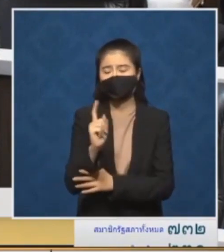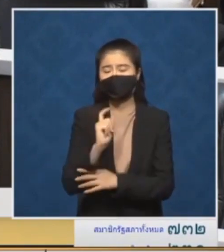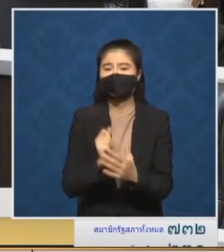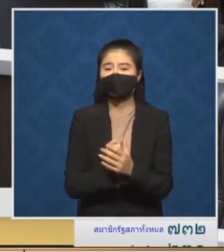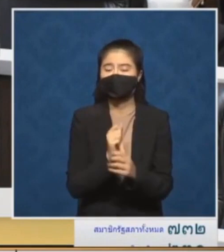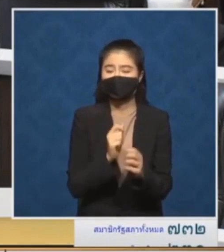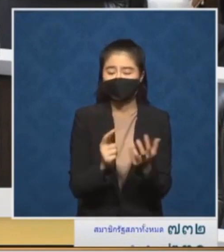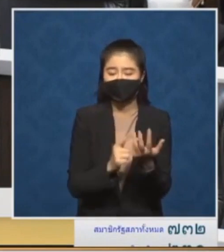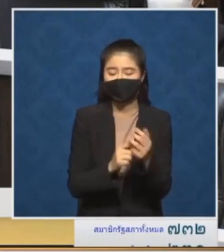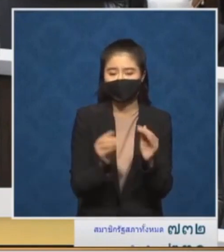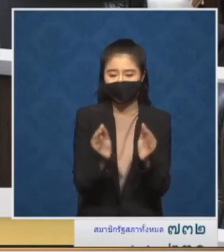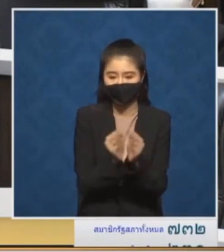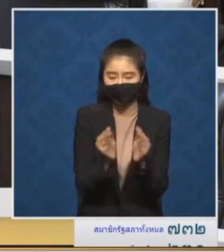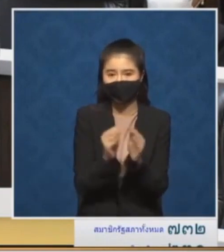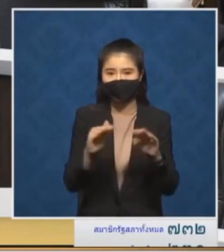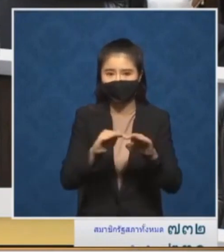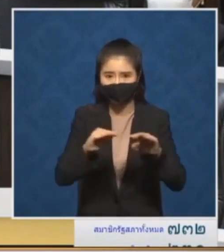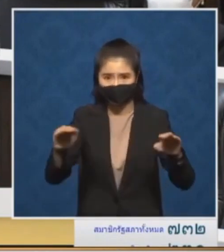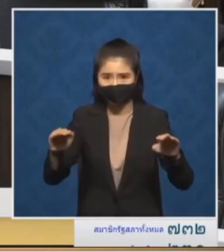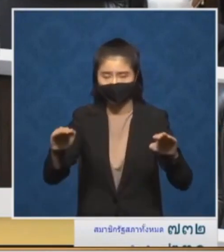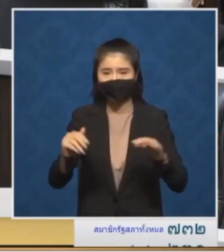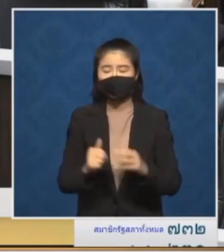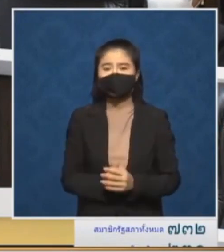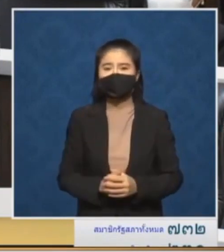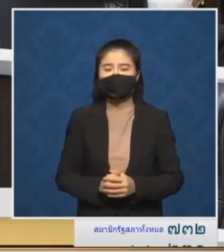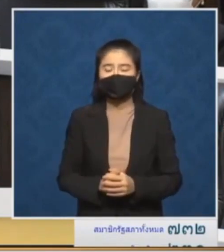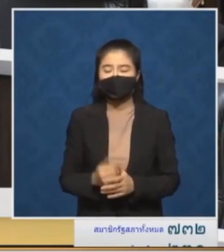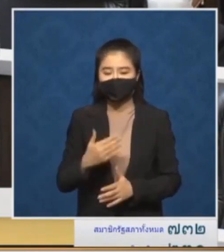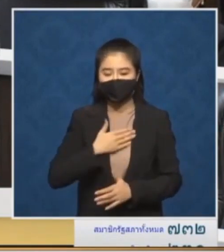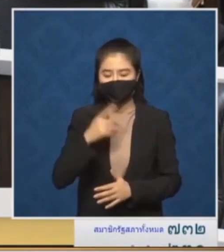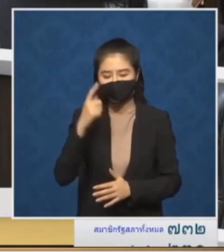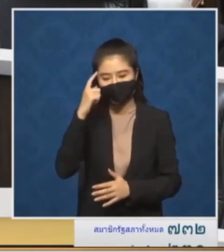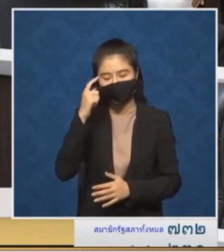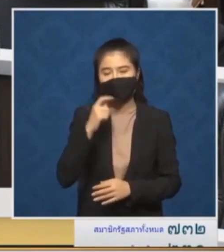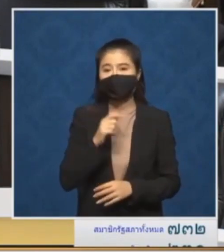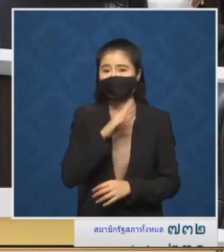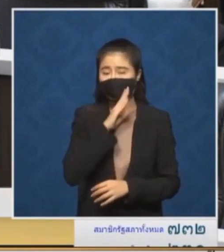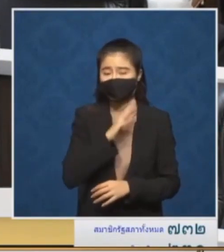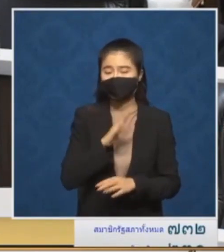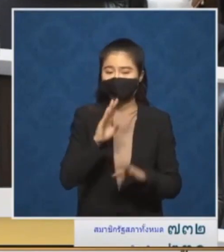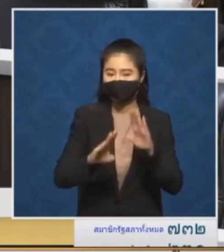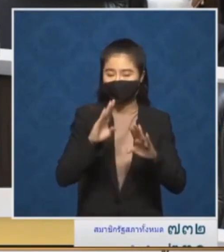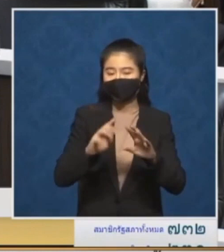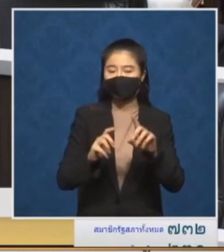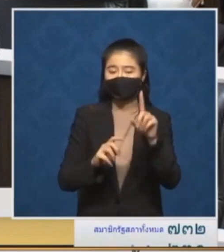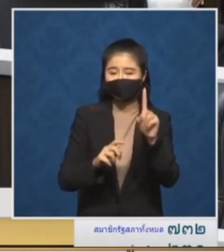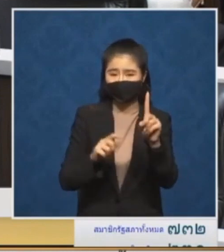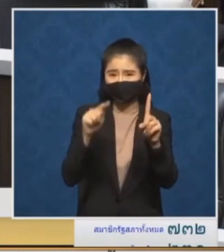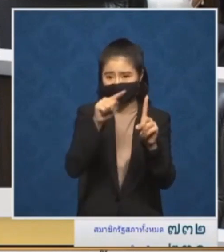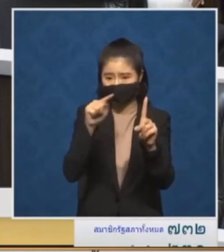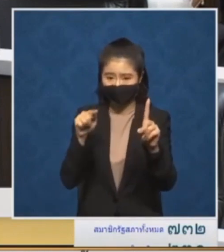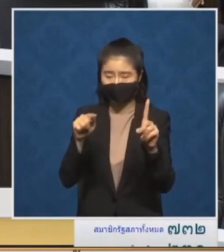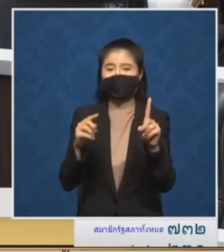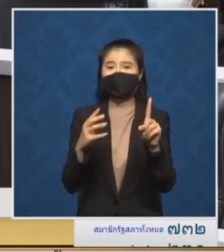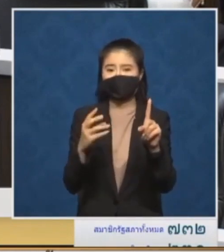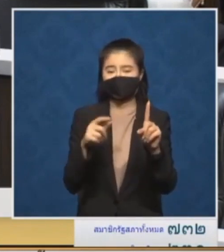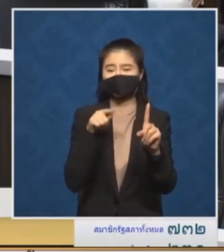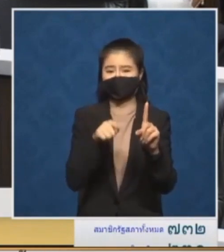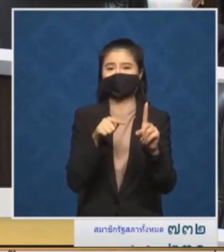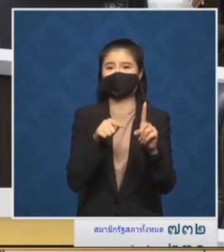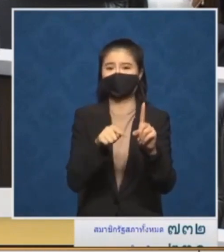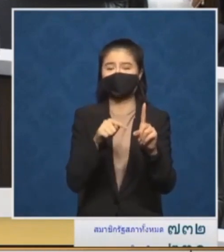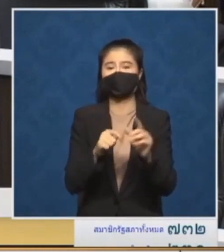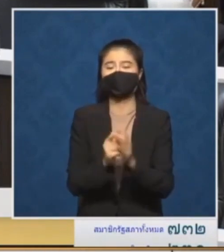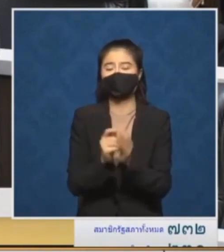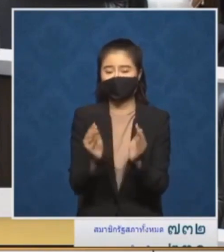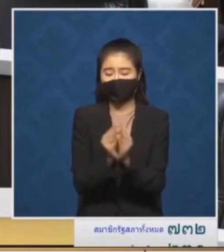ทั่วไปเสมอภาคเสรีตรงและลับดังนั้นการให้เขามาเป็นตัวแทนเขาต้องมอบอำนาจจากเขาให้เราอย่างตรงไปต